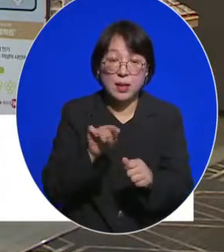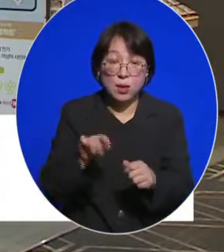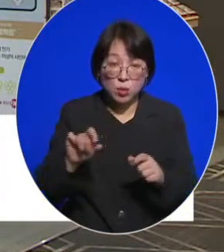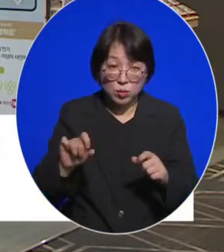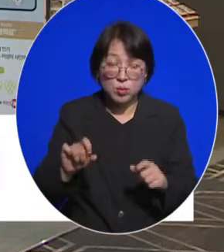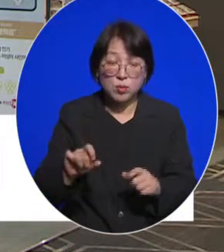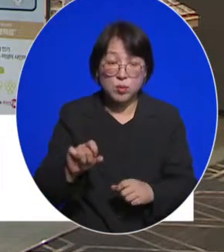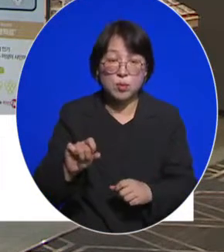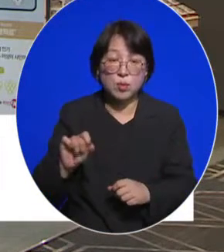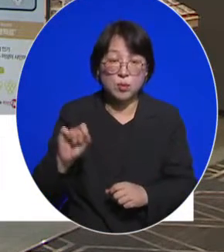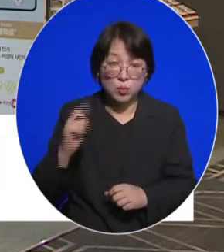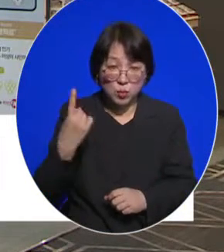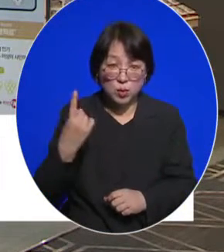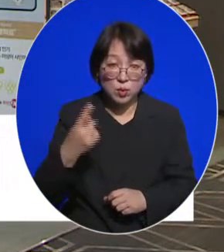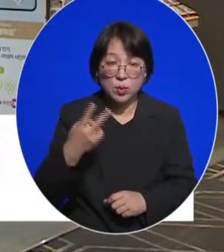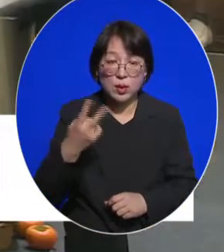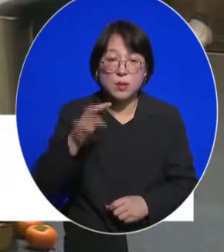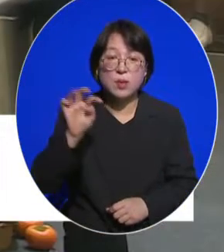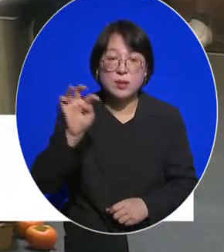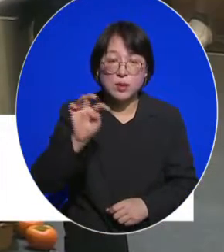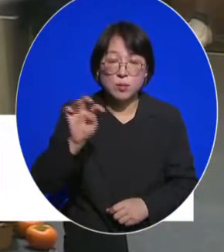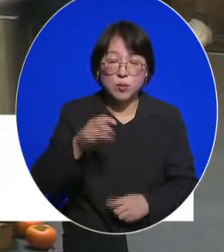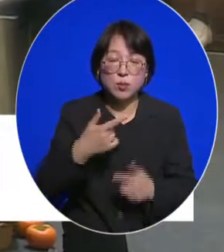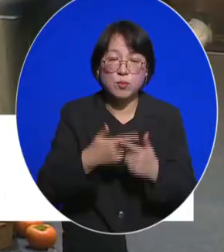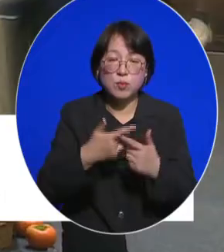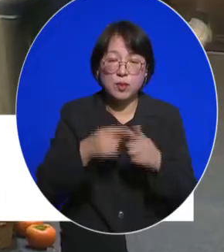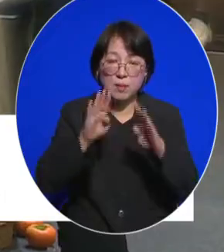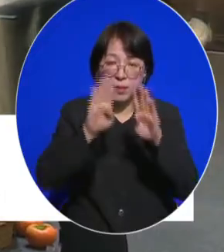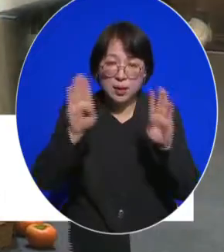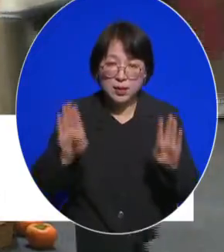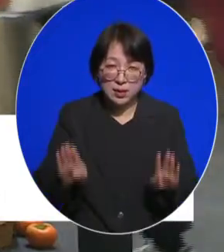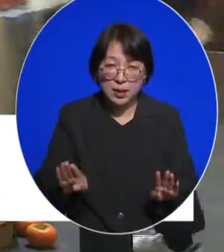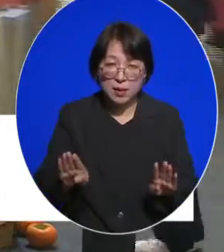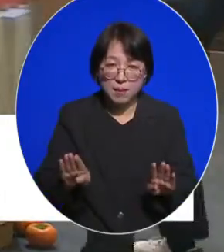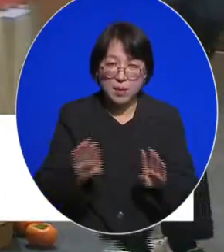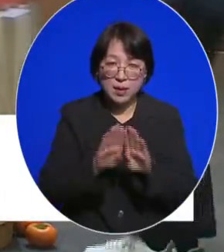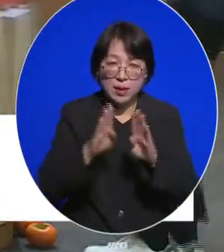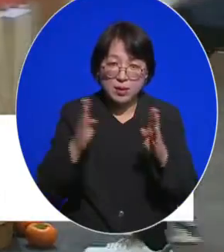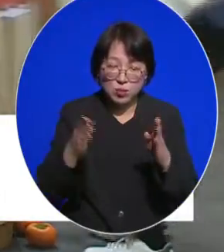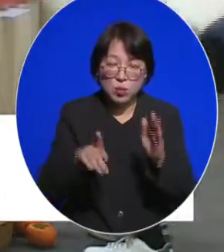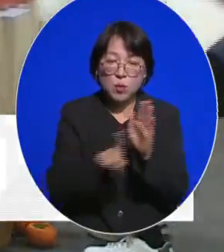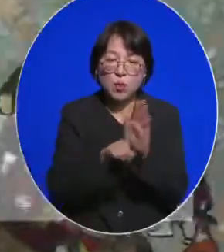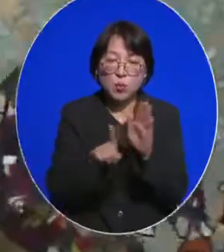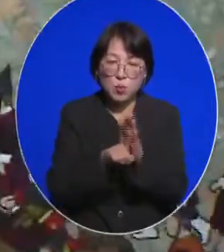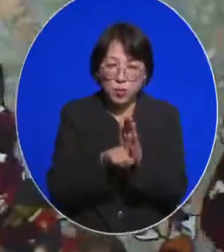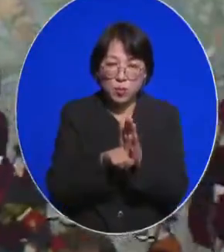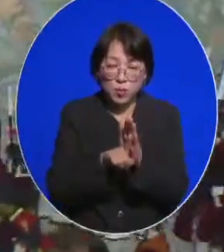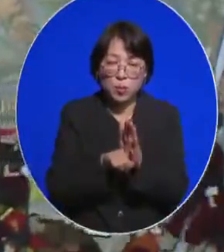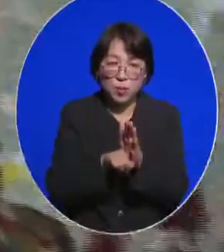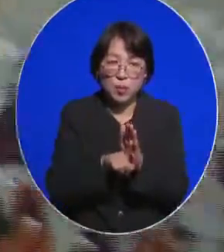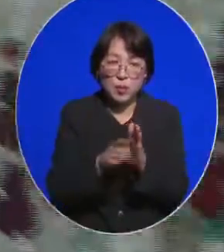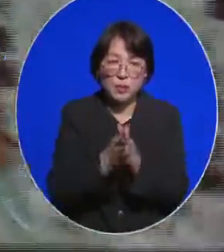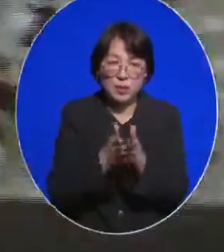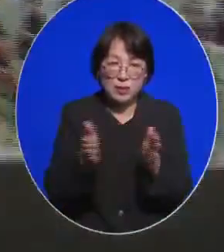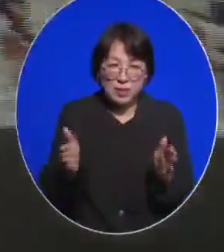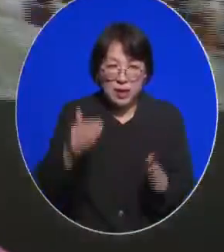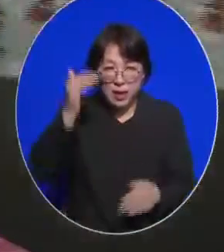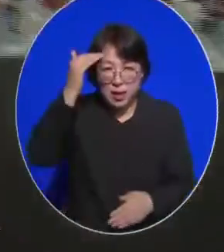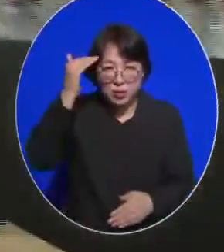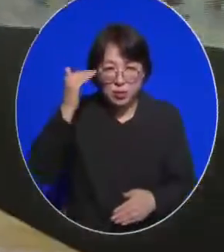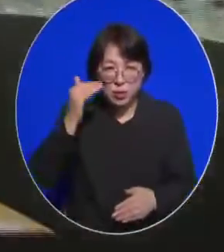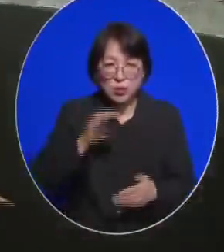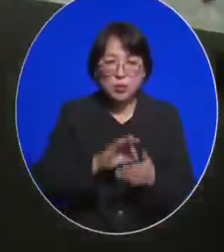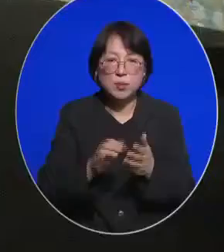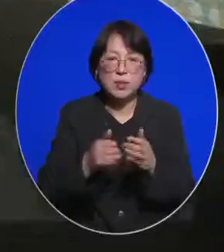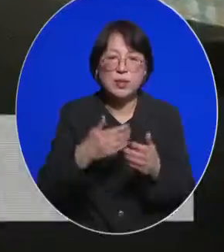계기로 문화체육관광부는 2030 부산박람회 유치 홍보에도 나설 계획입니다. 국내에서도 소비자 체험